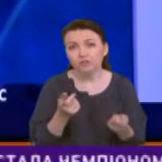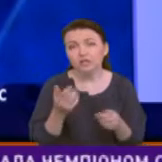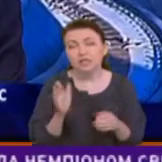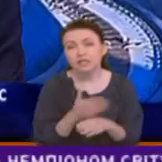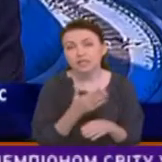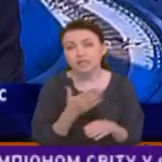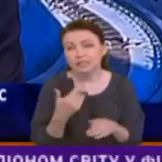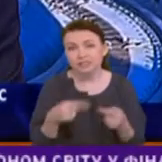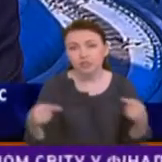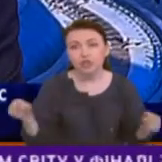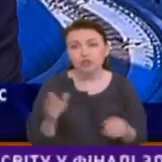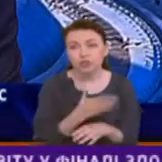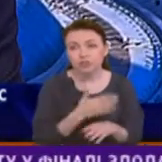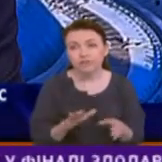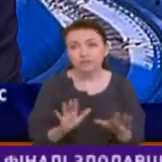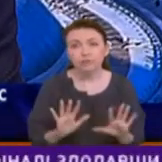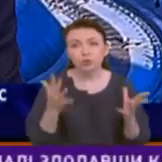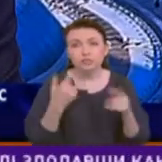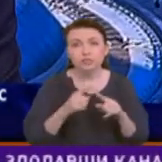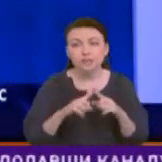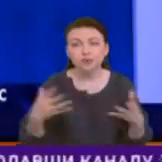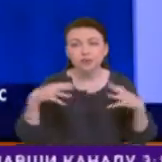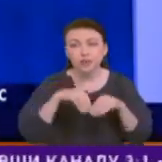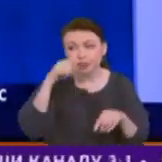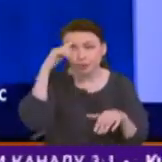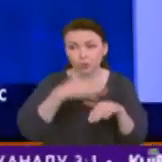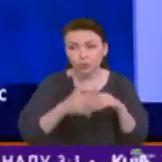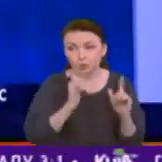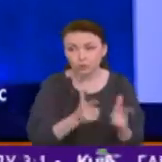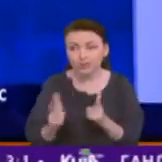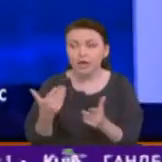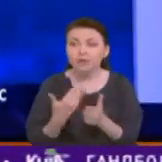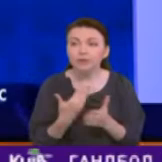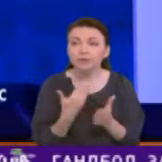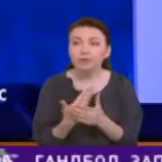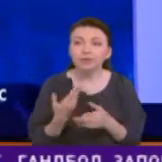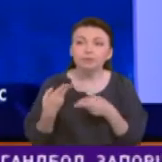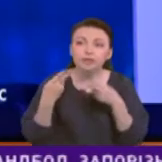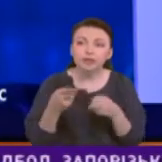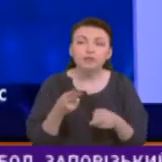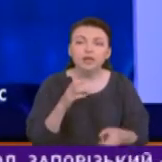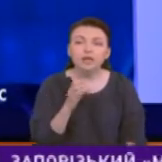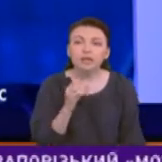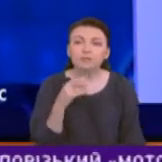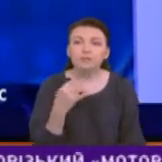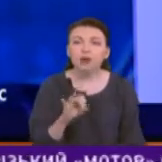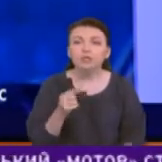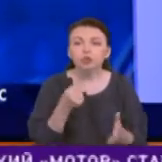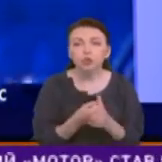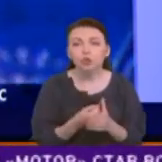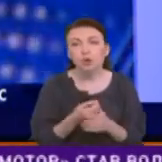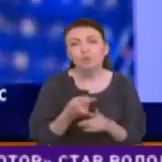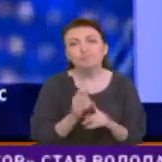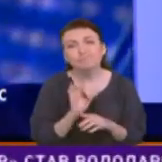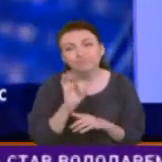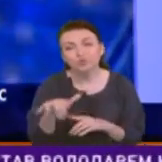частин відбулося оце от поєднання і порозуміння. Те, що, наприклад, приїхав Єпіфаній до Олександра Драбинка, відвідав